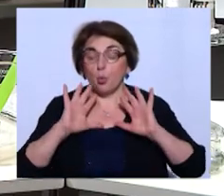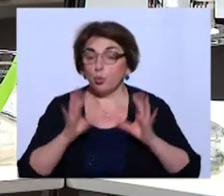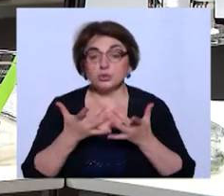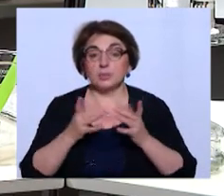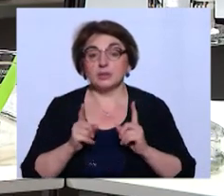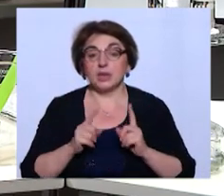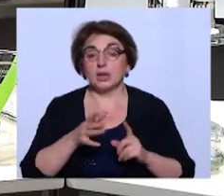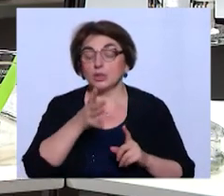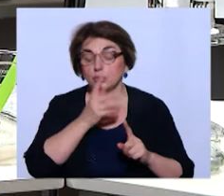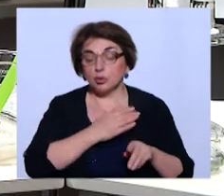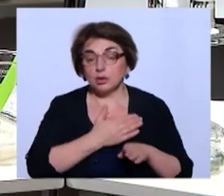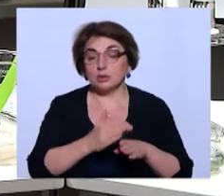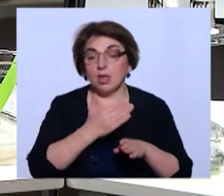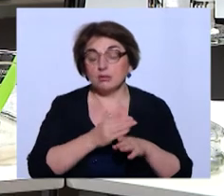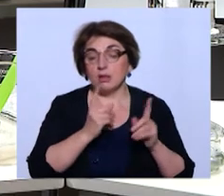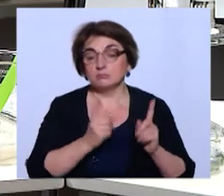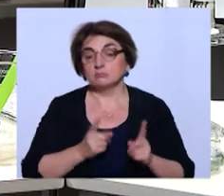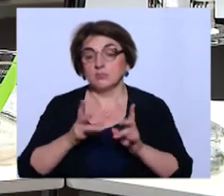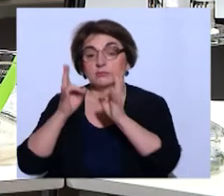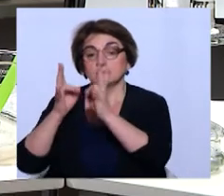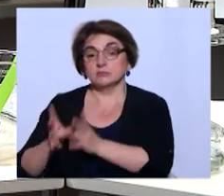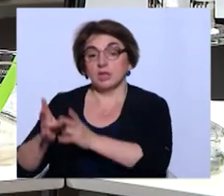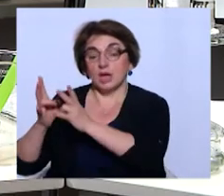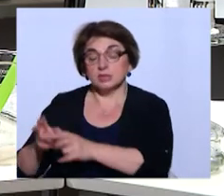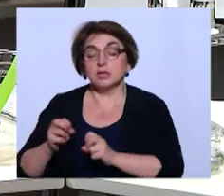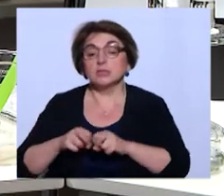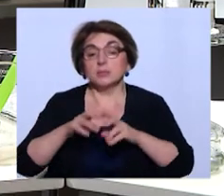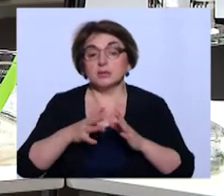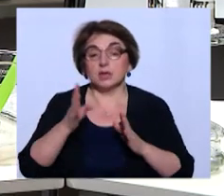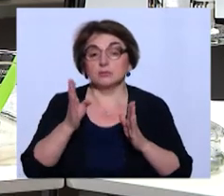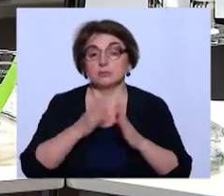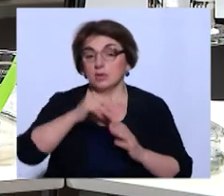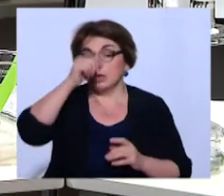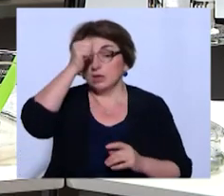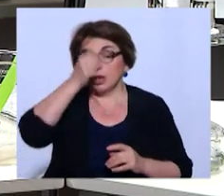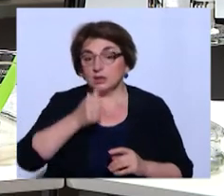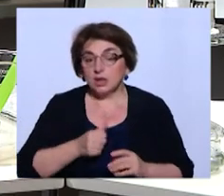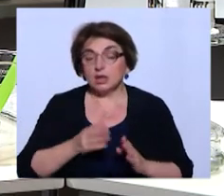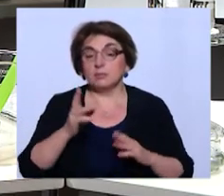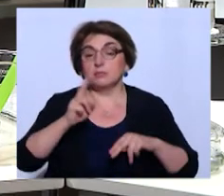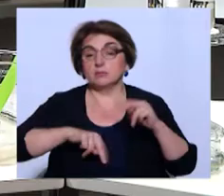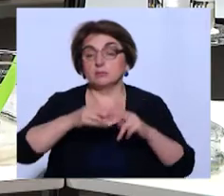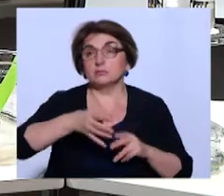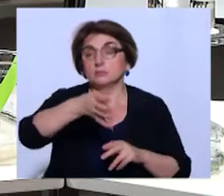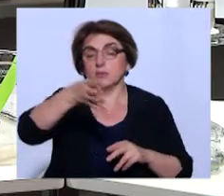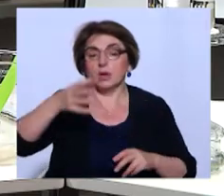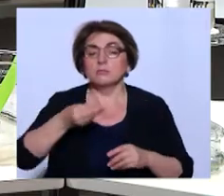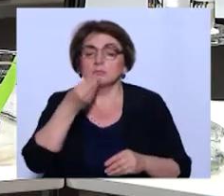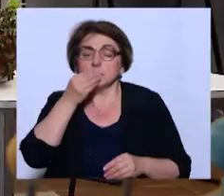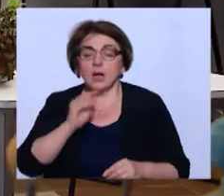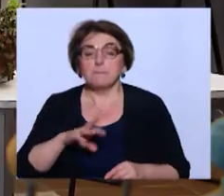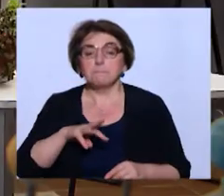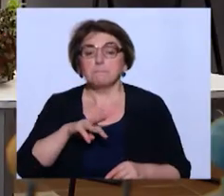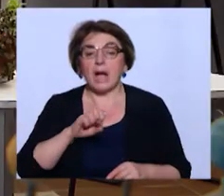უნდა, დაზიანდეს ნაგებობები, ქანდაკებები, რომლებიც თუნდაც აგებულია მარმარილოთ. აი